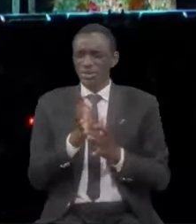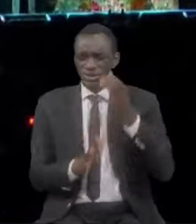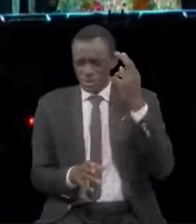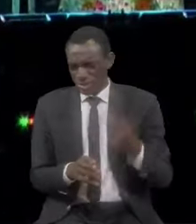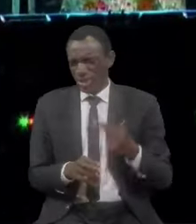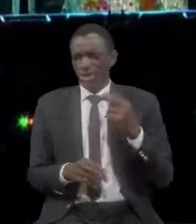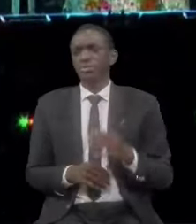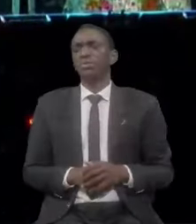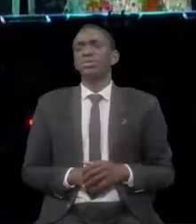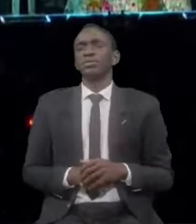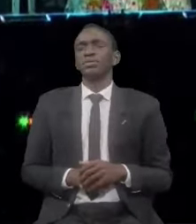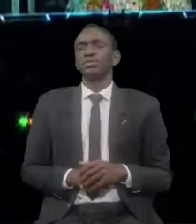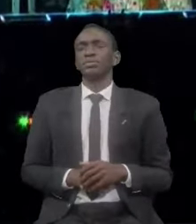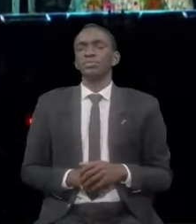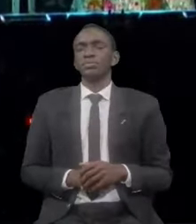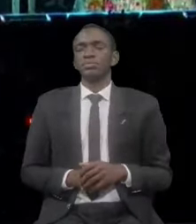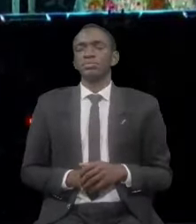Jésus-Christ.